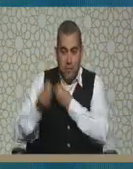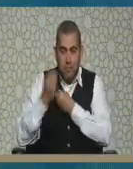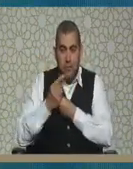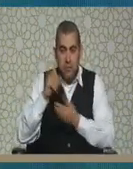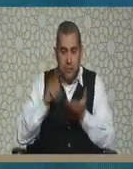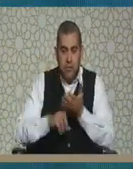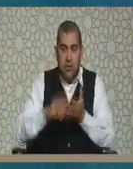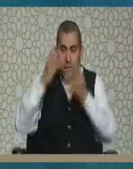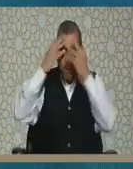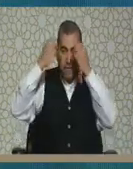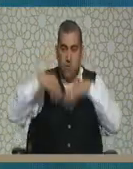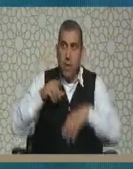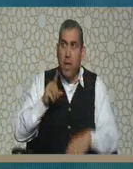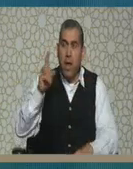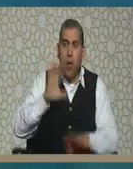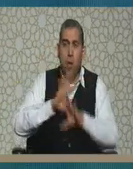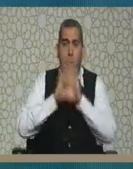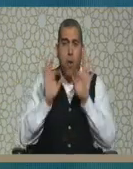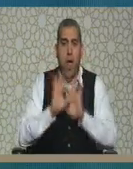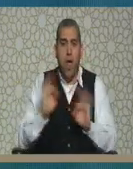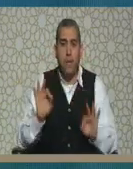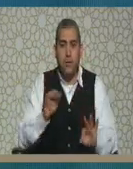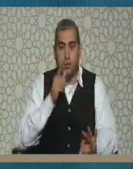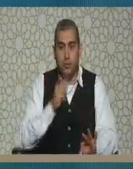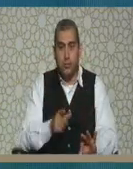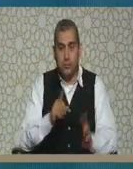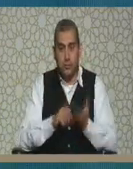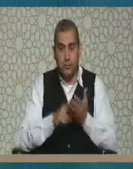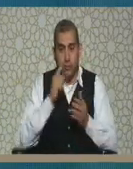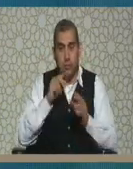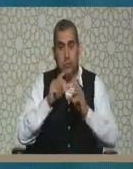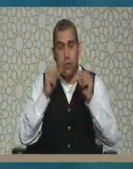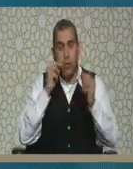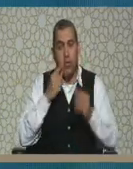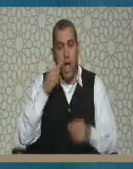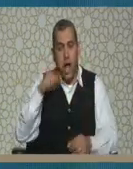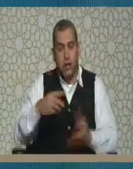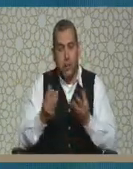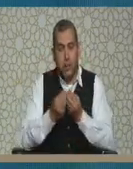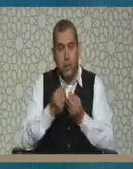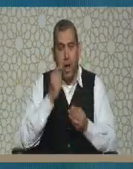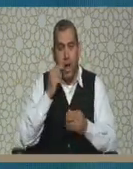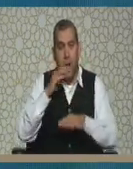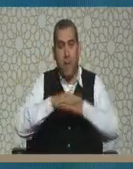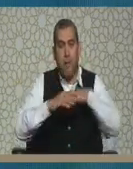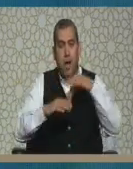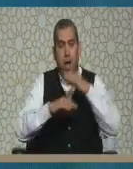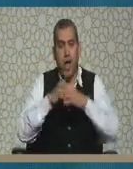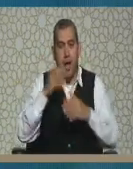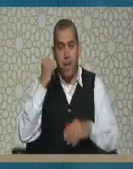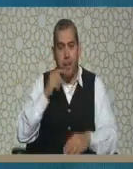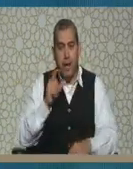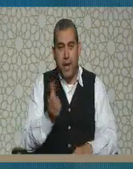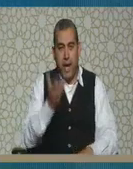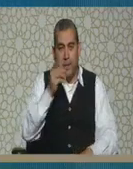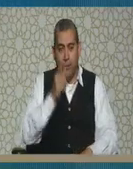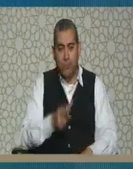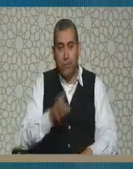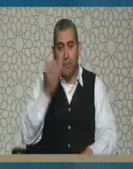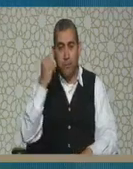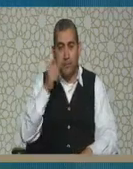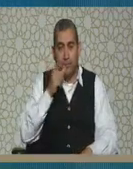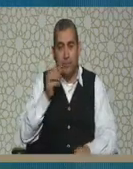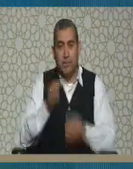فضل الله سبحانه وتعالى وعشان ابين لكم الكلام ده تعالوا نعيش شويه مع سيدنا ابراهيم الخليل عليه السلام لما القي